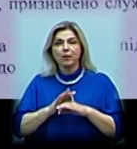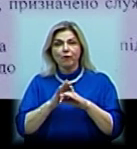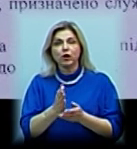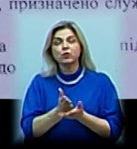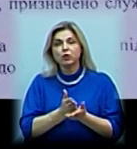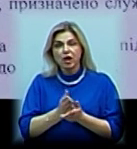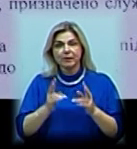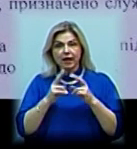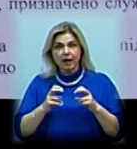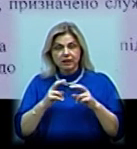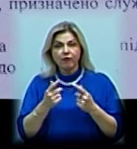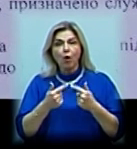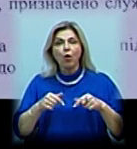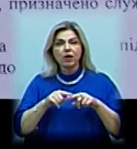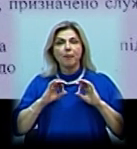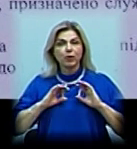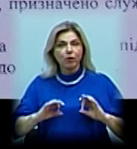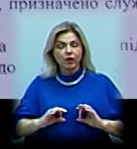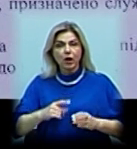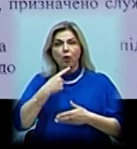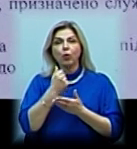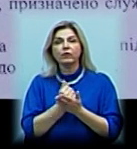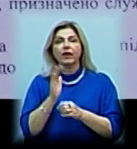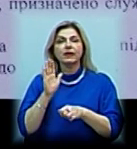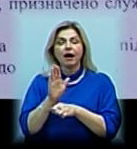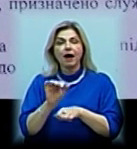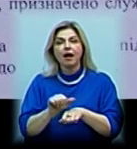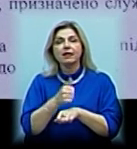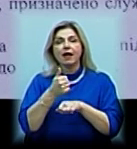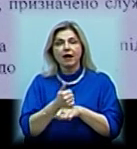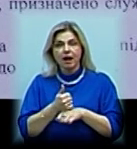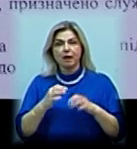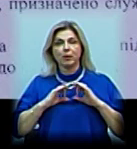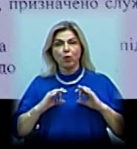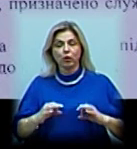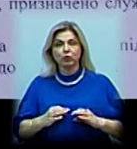в органах прокуратури, затвердженої наказом Генеральної прокуратури України від